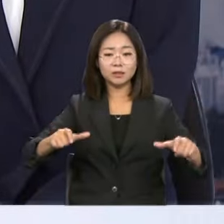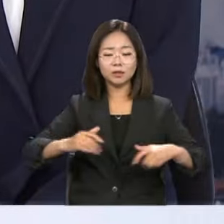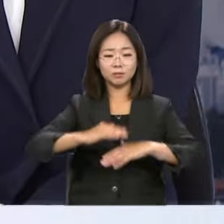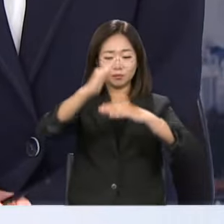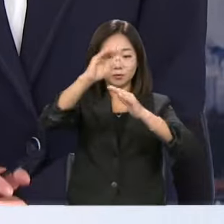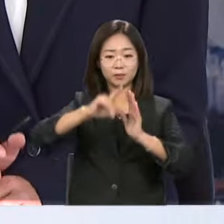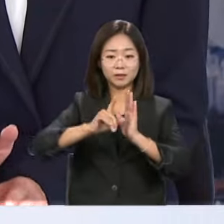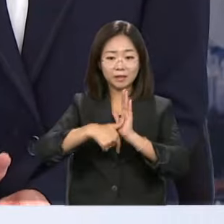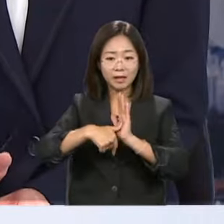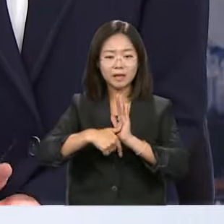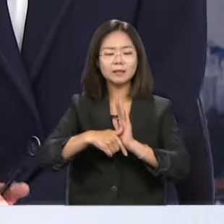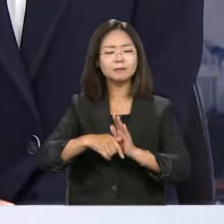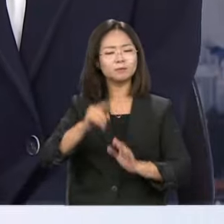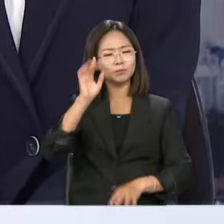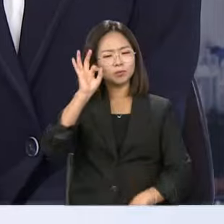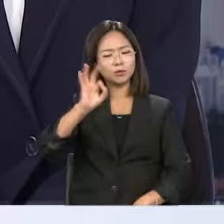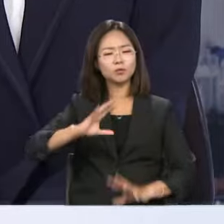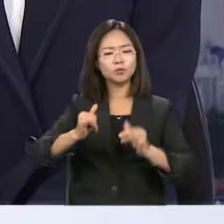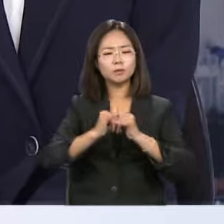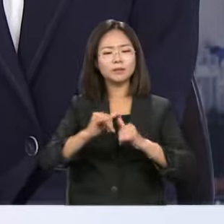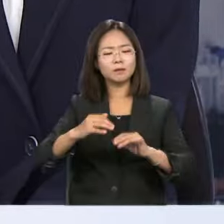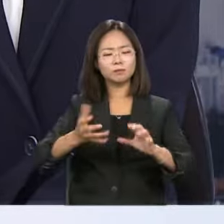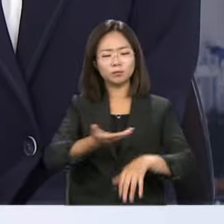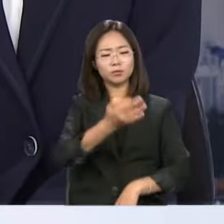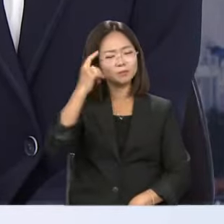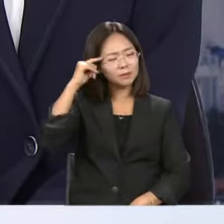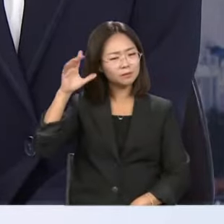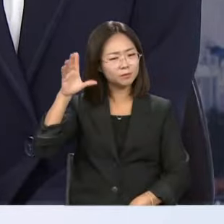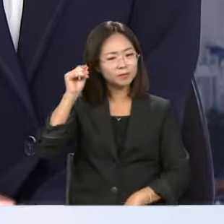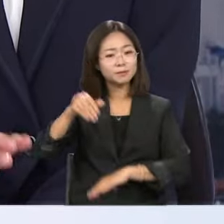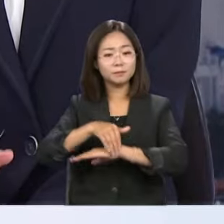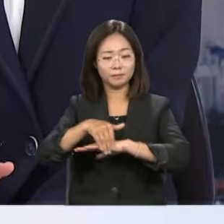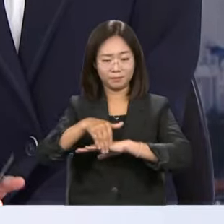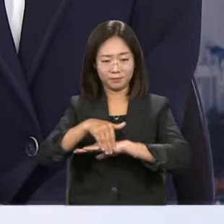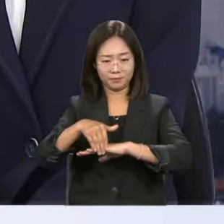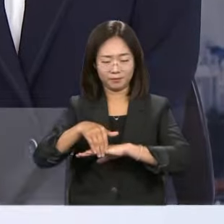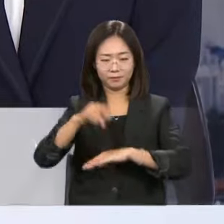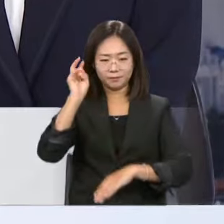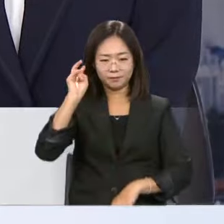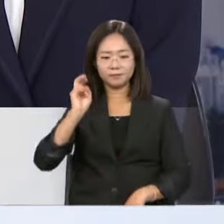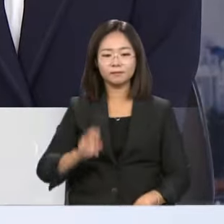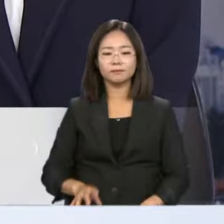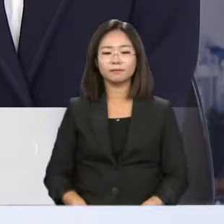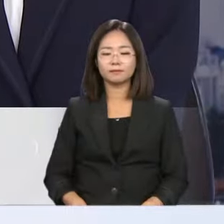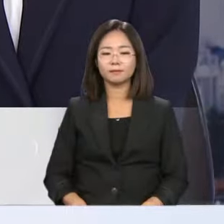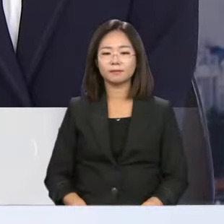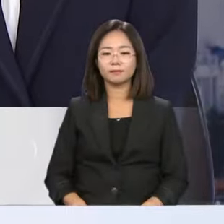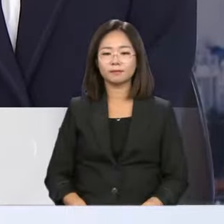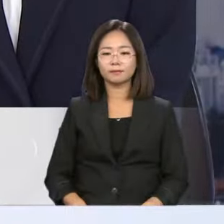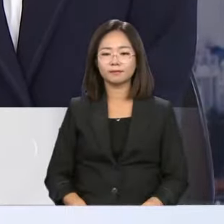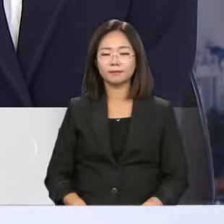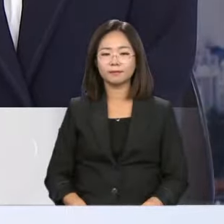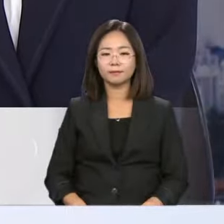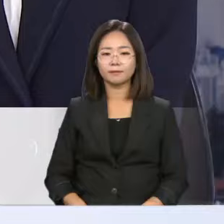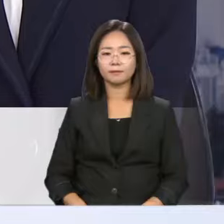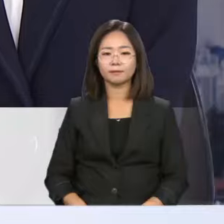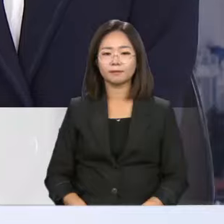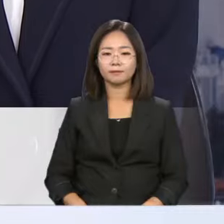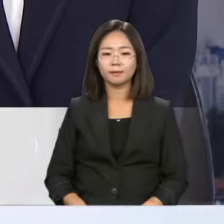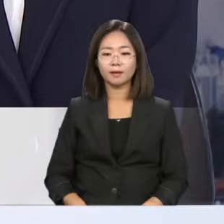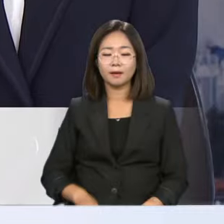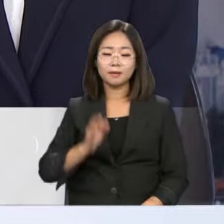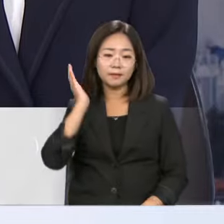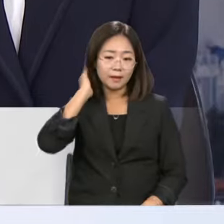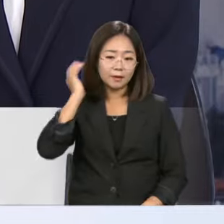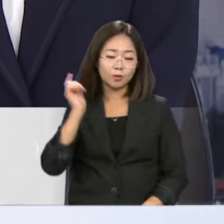과정에서 보다 유연한 태도로 국민 여러분을 수렴해 나갔다는 취지에 나간다는 취지의 메시지를 준비하고 있는 것으로 전해졌습니다